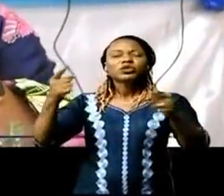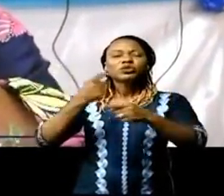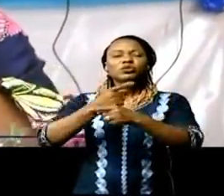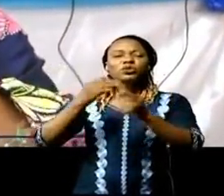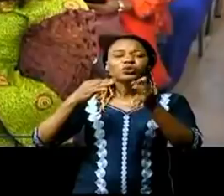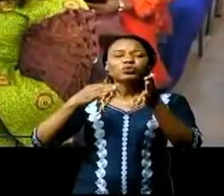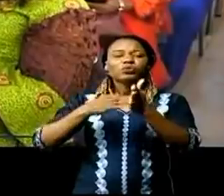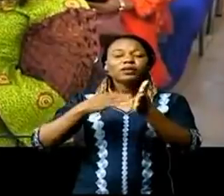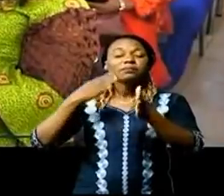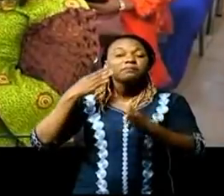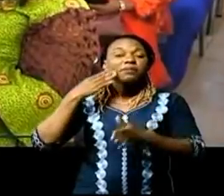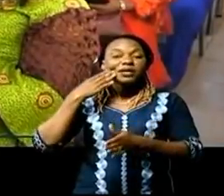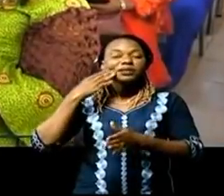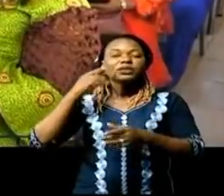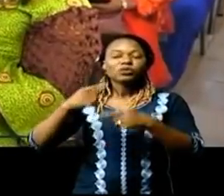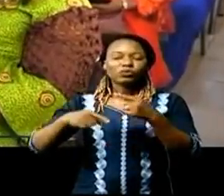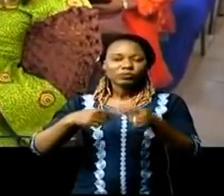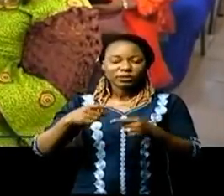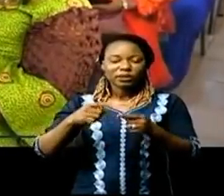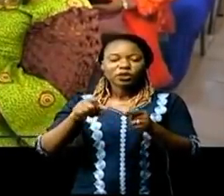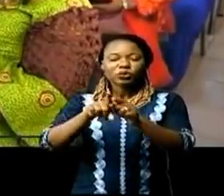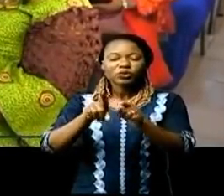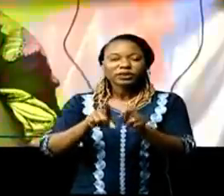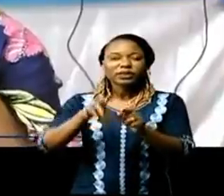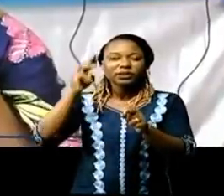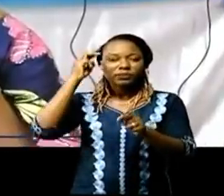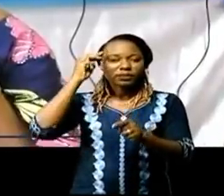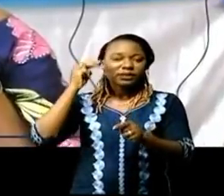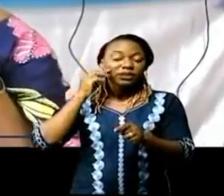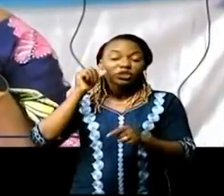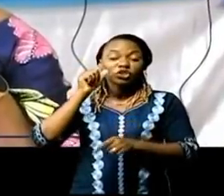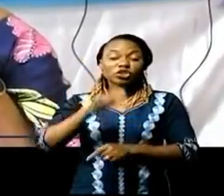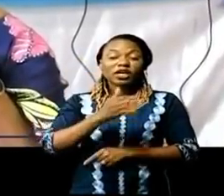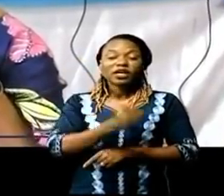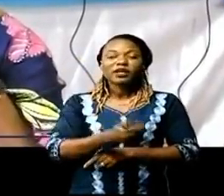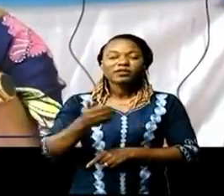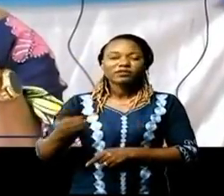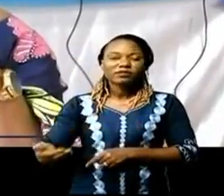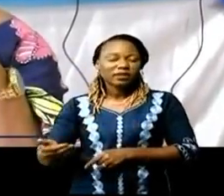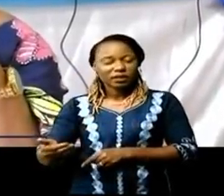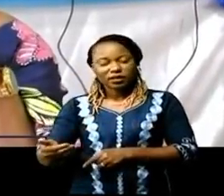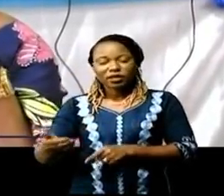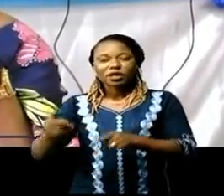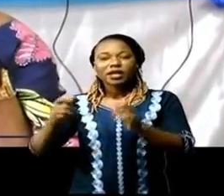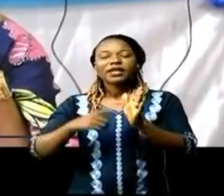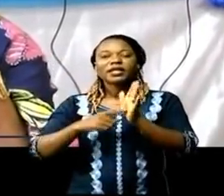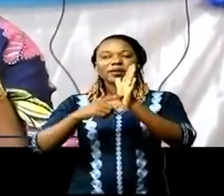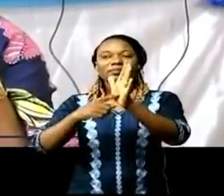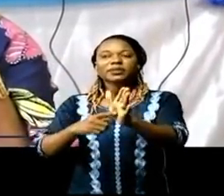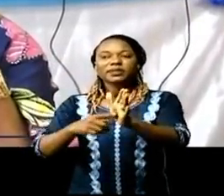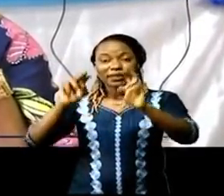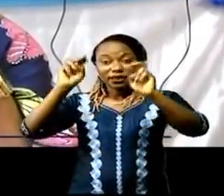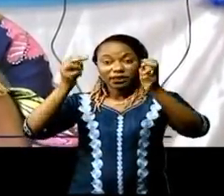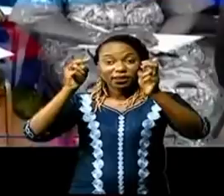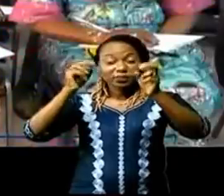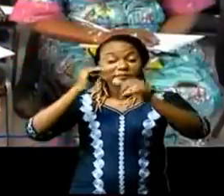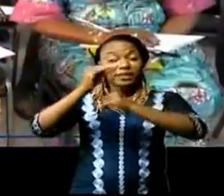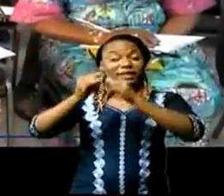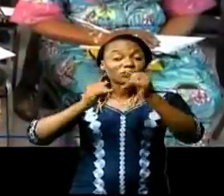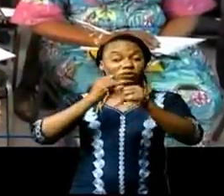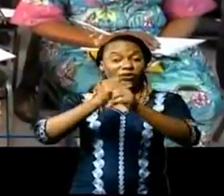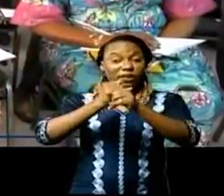dédiée à la femme ont commencé et la ministre du genre, enfants et famille Gisèle Ndaya a présenté officiellement le thème national